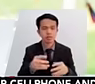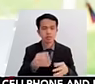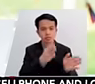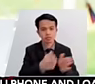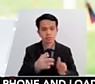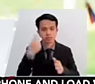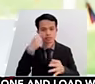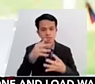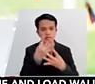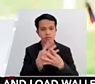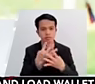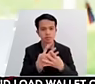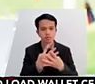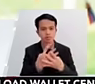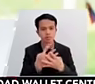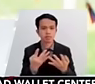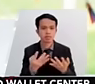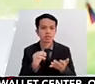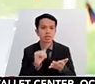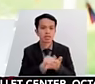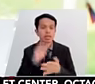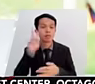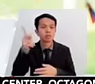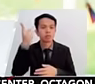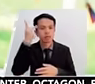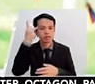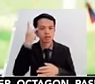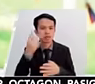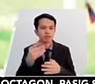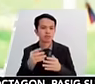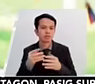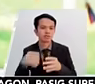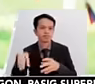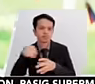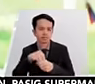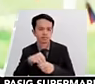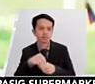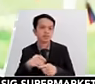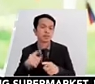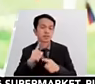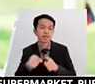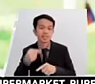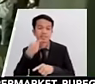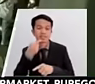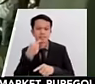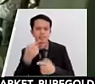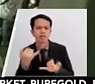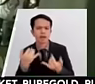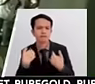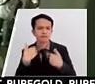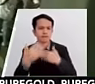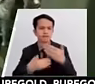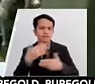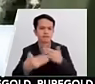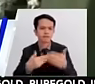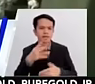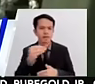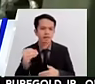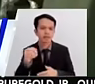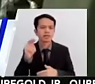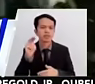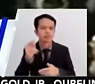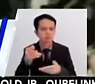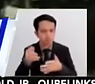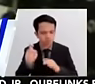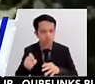kuloy ay politically motivated ang sabi ni bamin May proseso daw diyan at kailangan lang hayaang gumulong